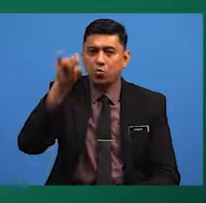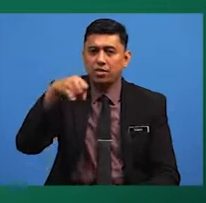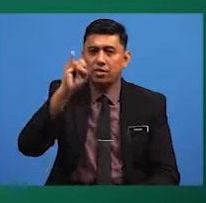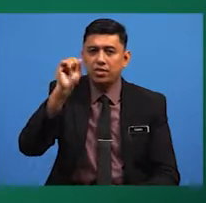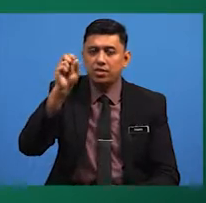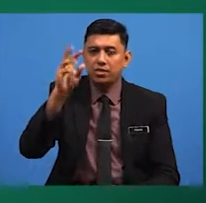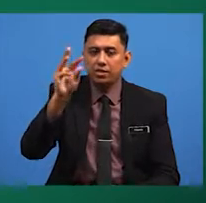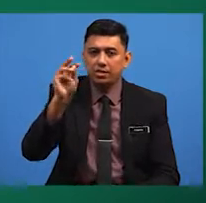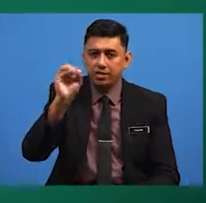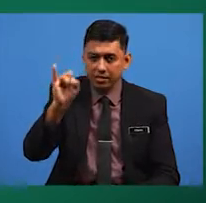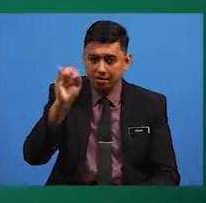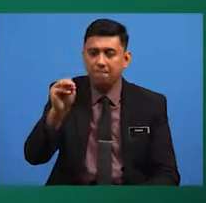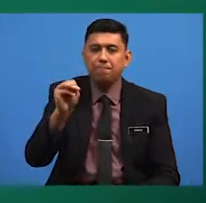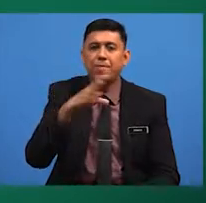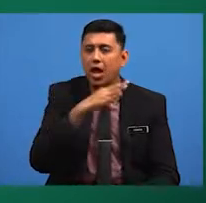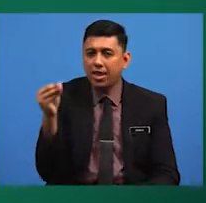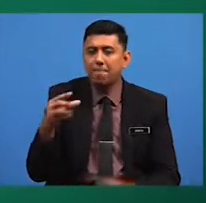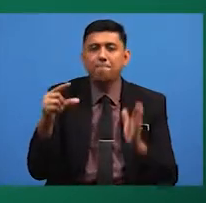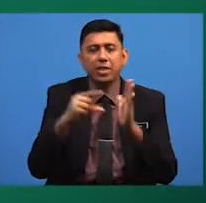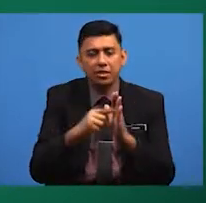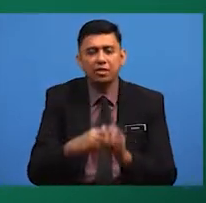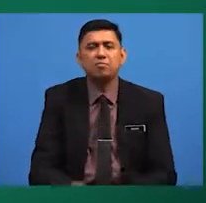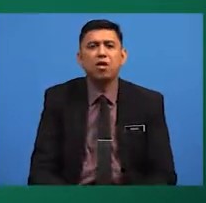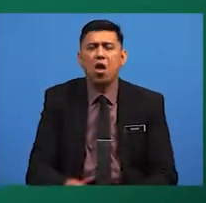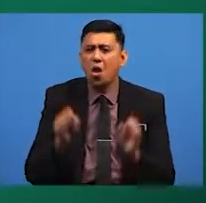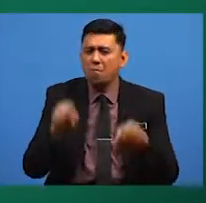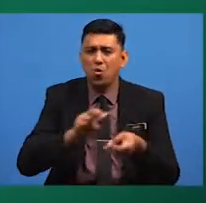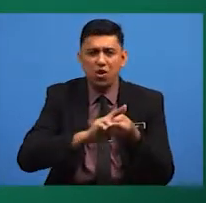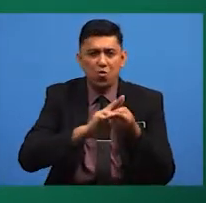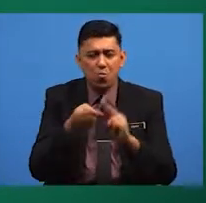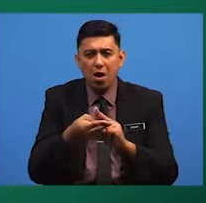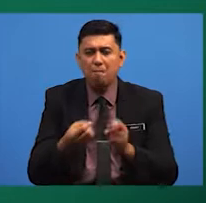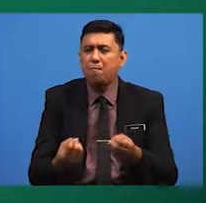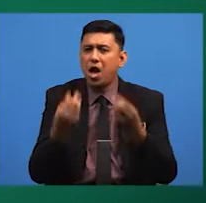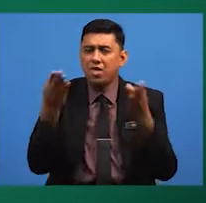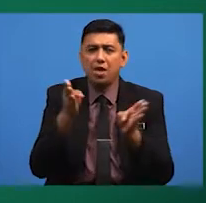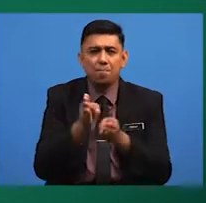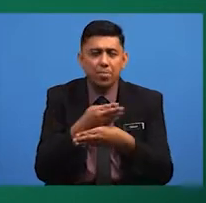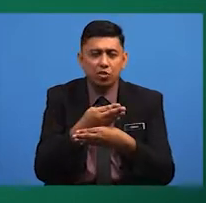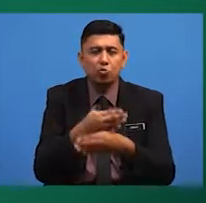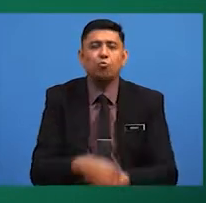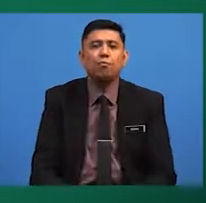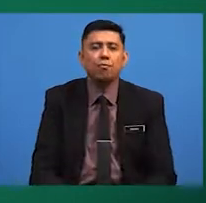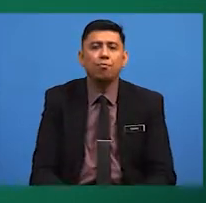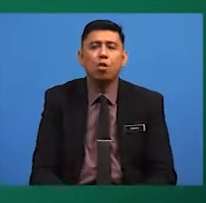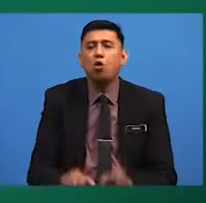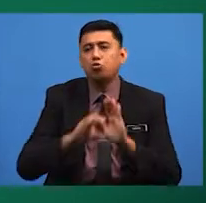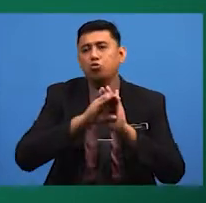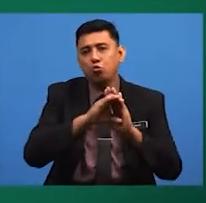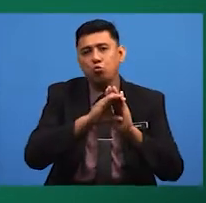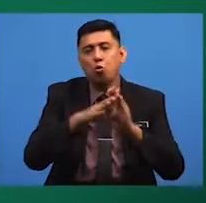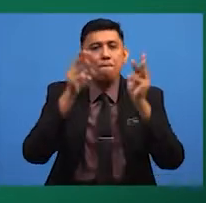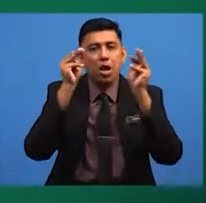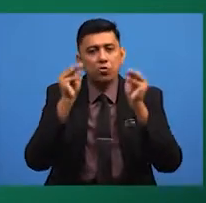bakery terakhir kimia boleh berubah kepada berbagai lagi bentuk tenaga sebagai